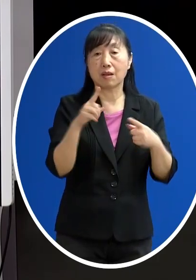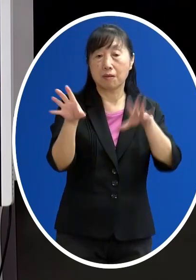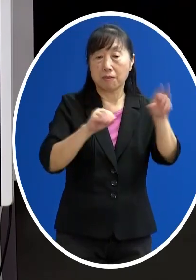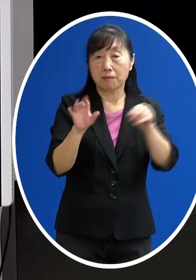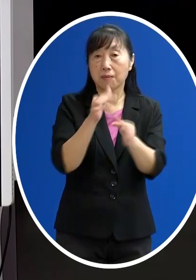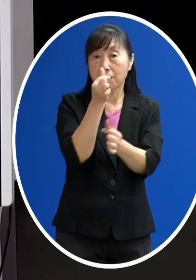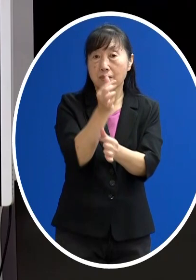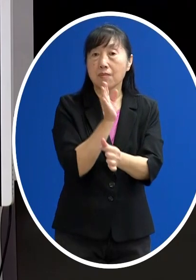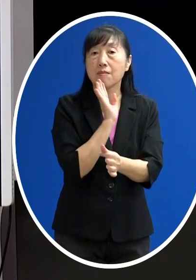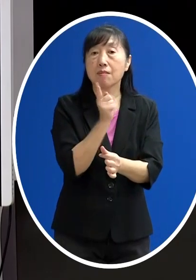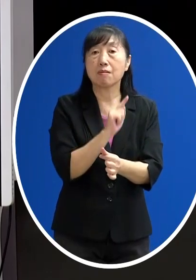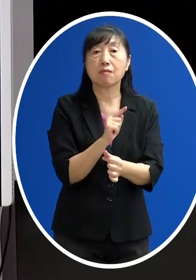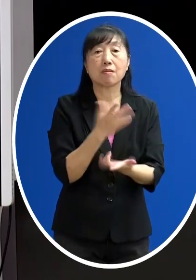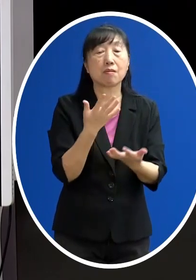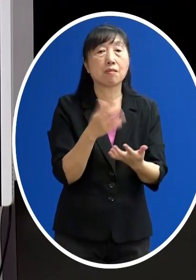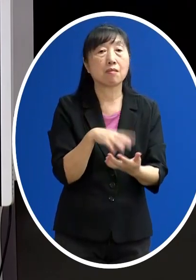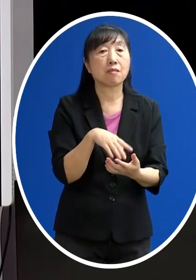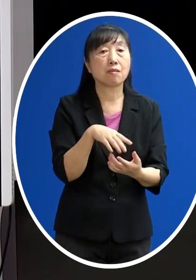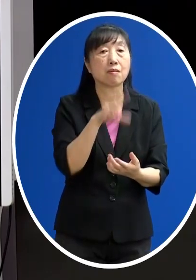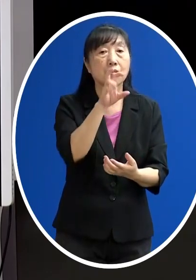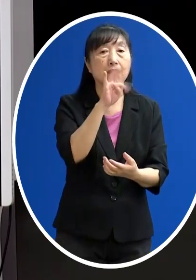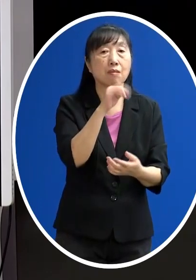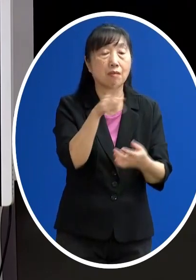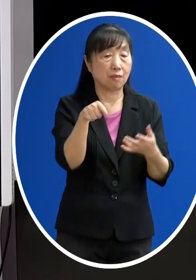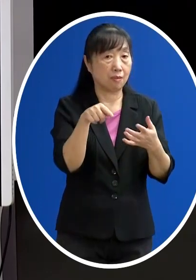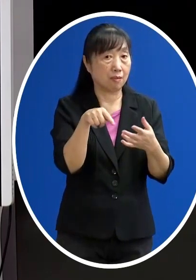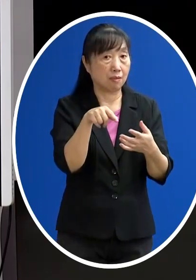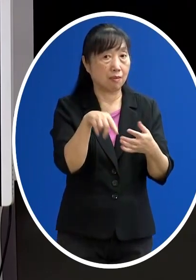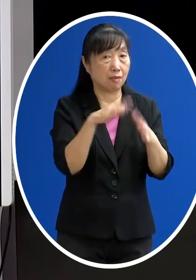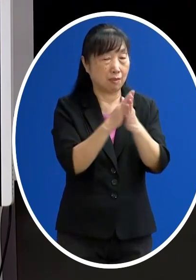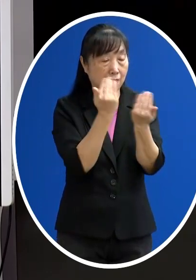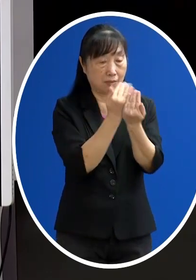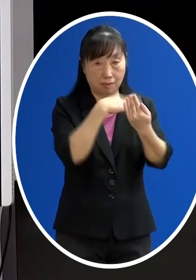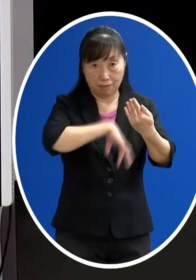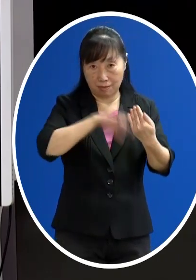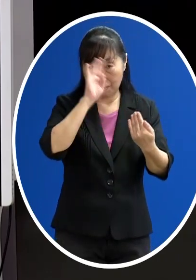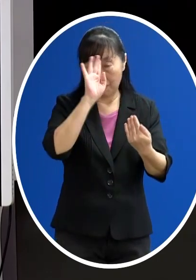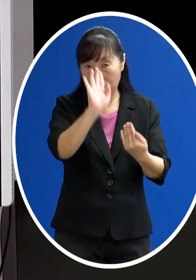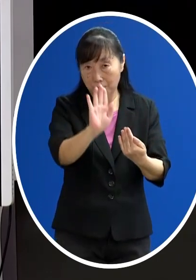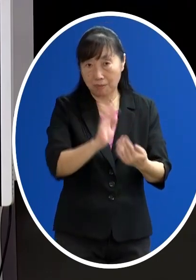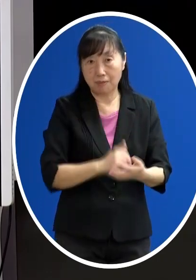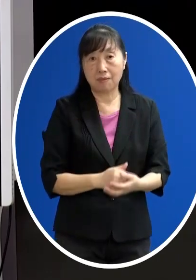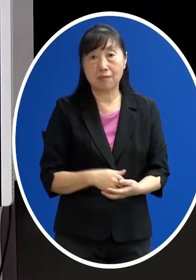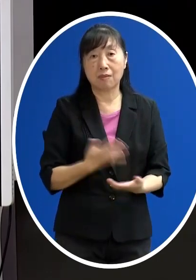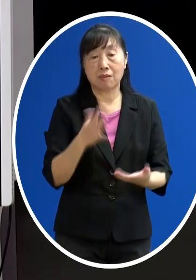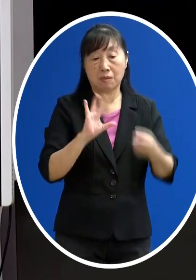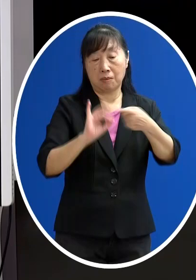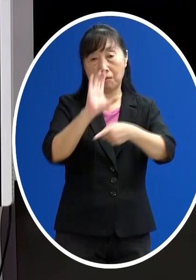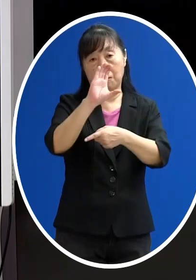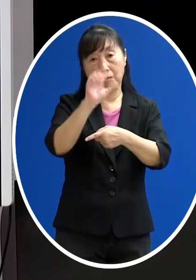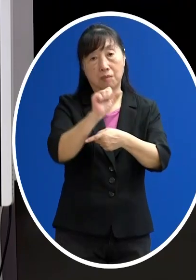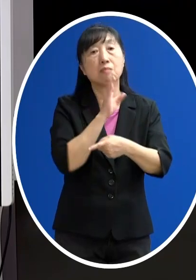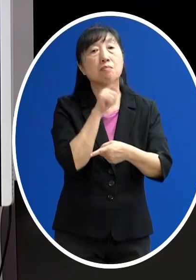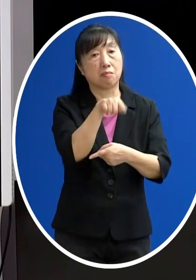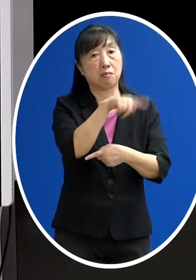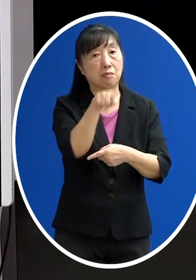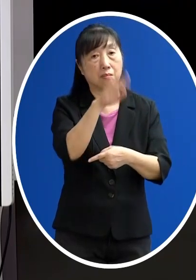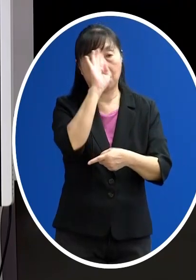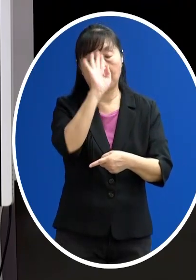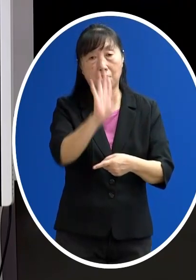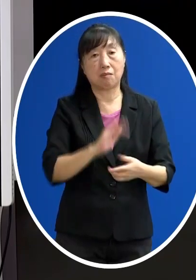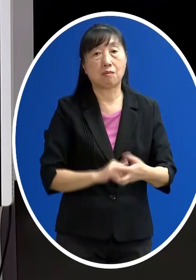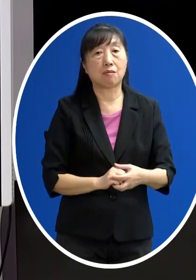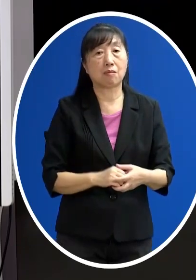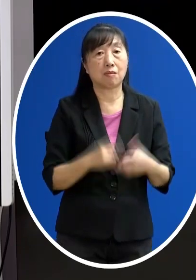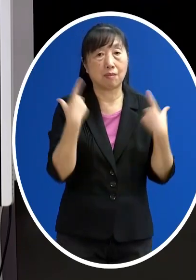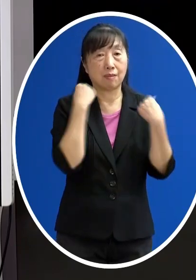料的82个个案里面，可以看到有潜在疾病的，甚至高到95%了。那这些潜在疾病